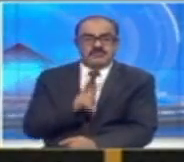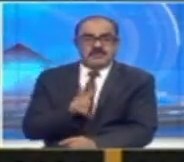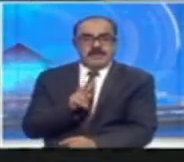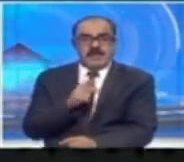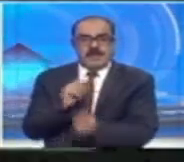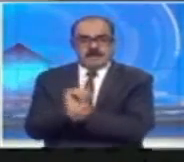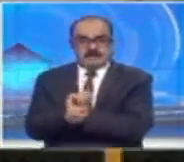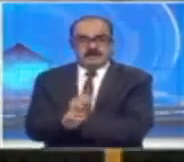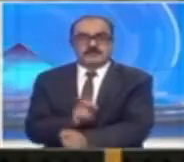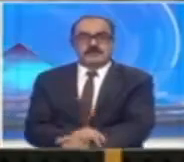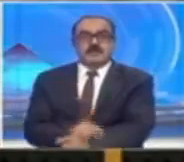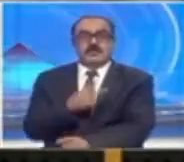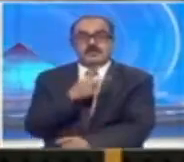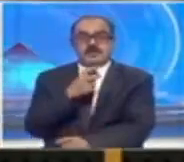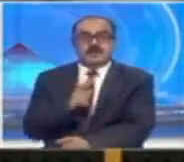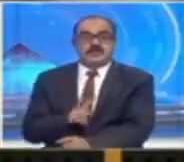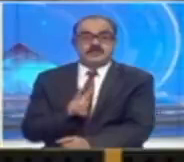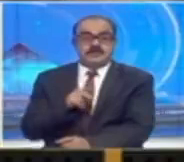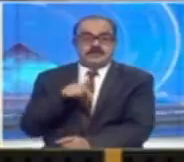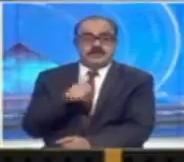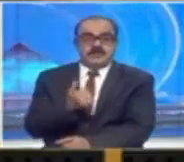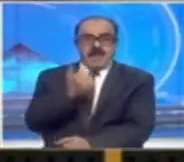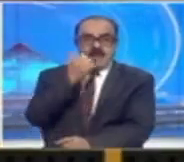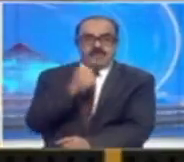حكم حبس و286,790